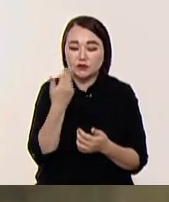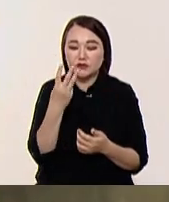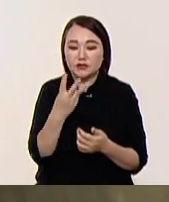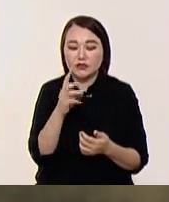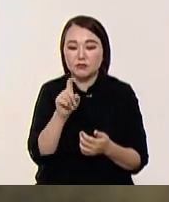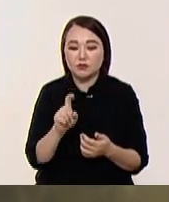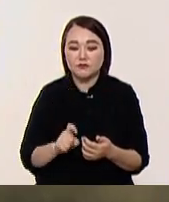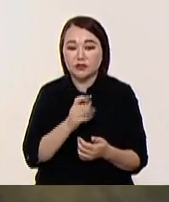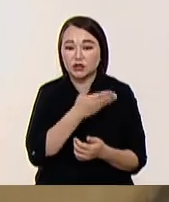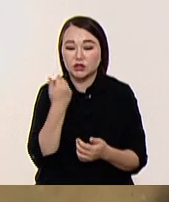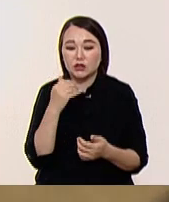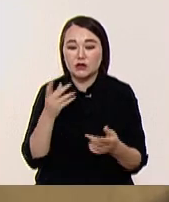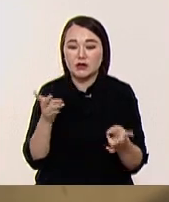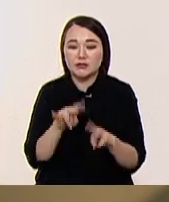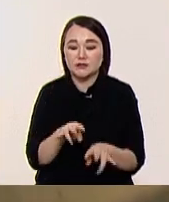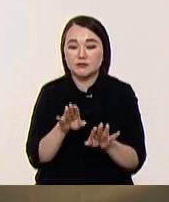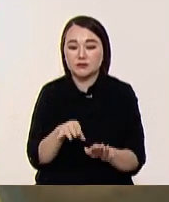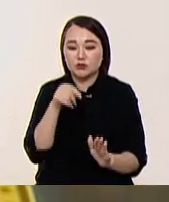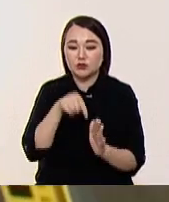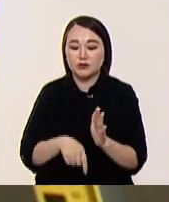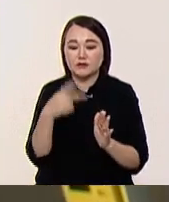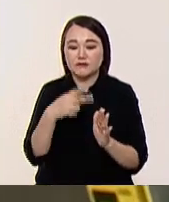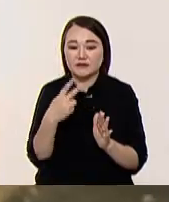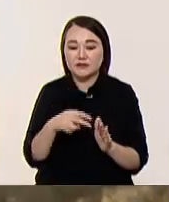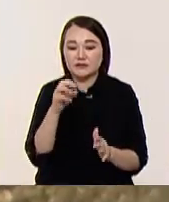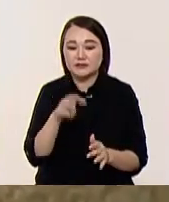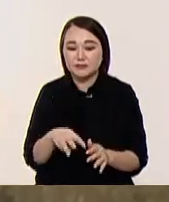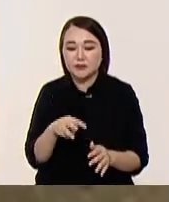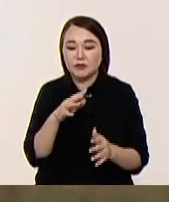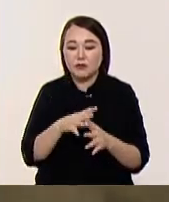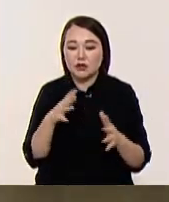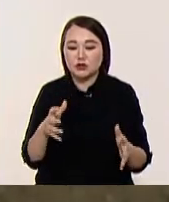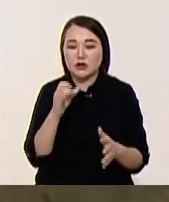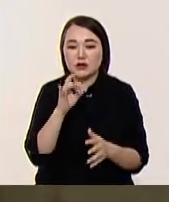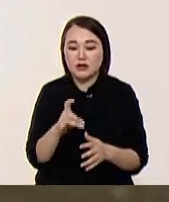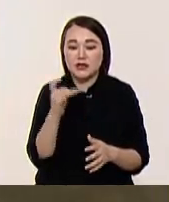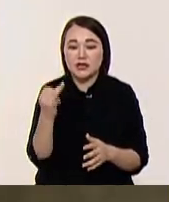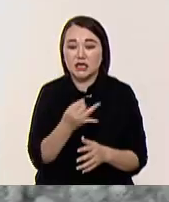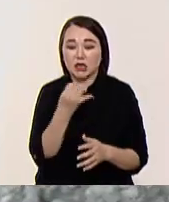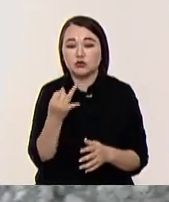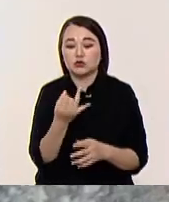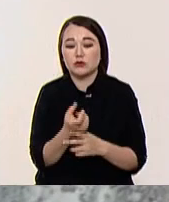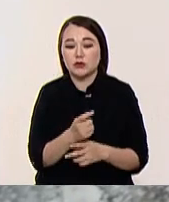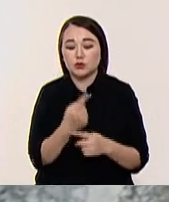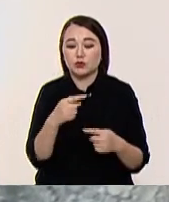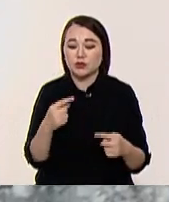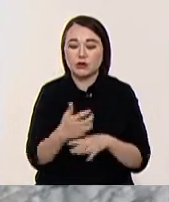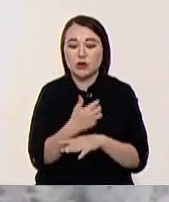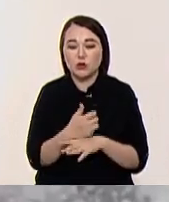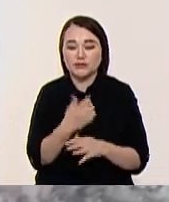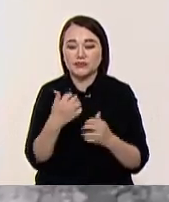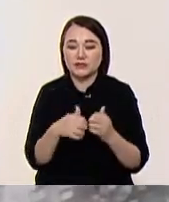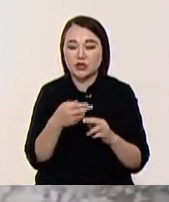позвонка. Останки животного находились на глубине 20 сантиметров. Большой археологический интерес представляют и другие находки,